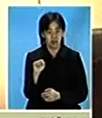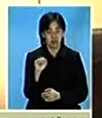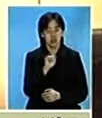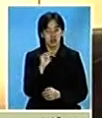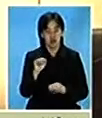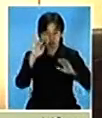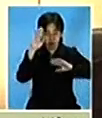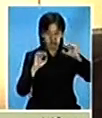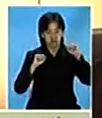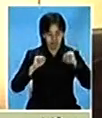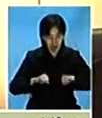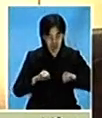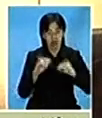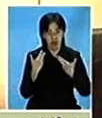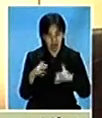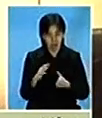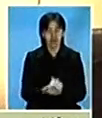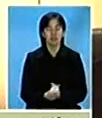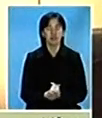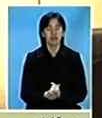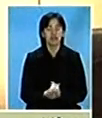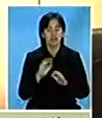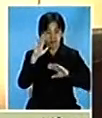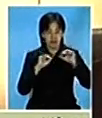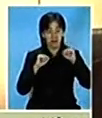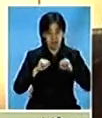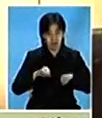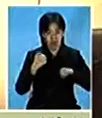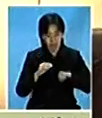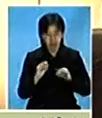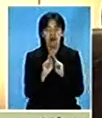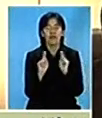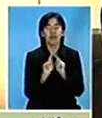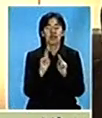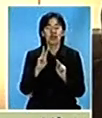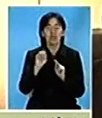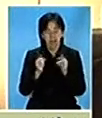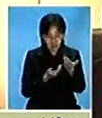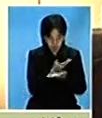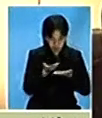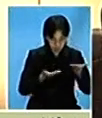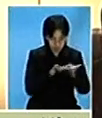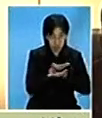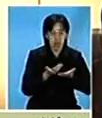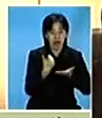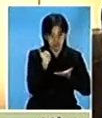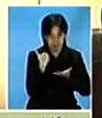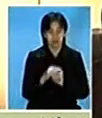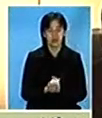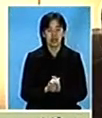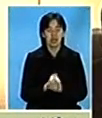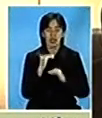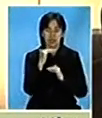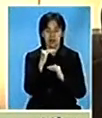ได้ลงมติเห็นชอบแล้วไว้พิจารณาและตั้งกรรมการวิสามัญขึ้นคณะหนึ่งเพื่อพิจารณาโดยกำหนด